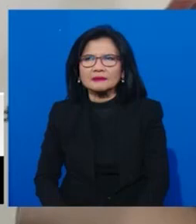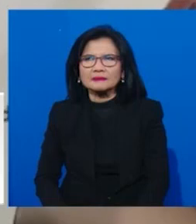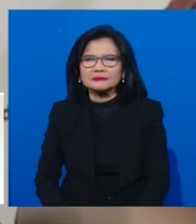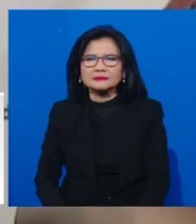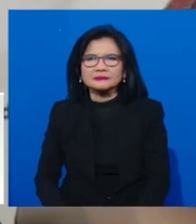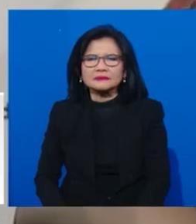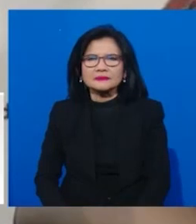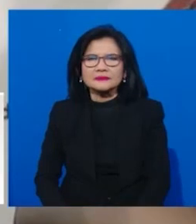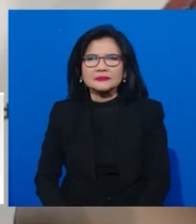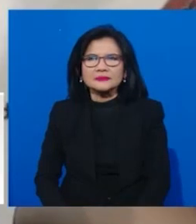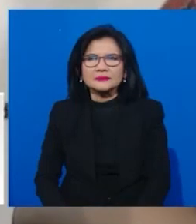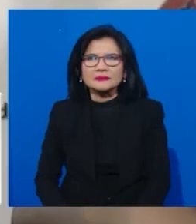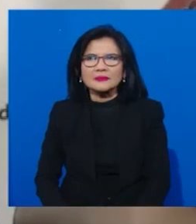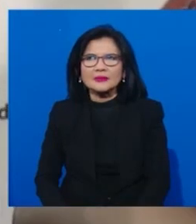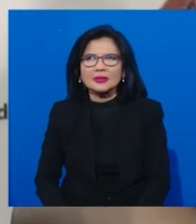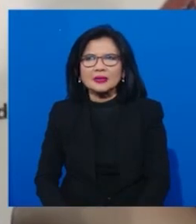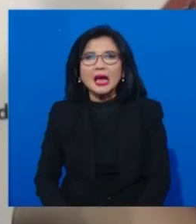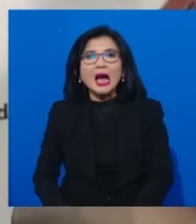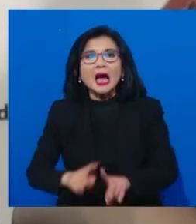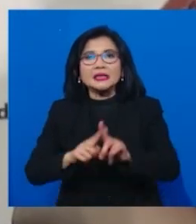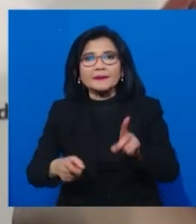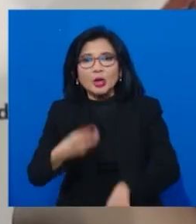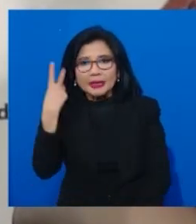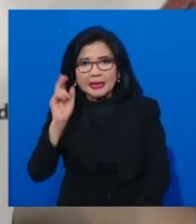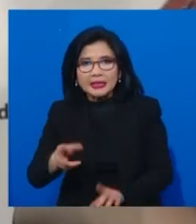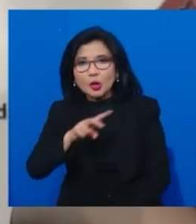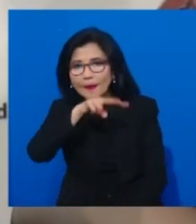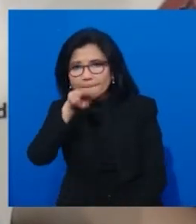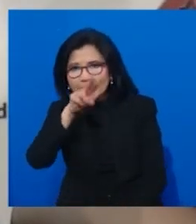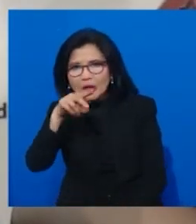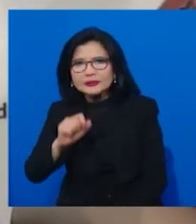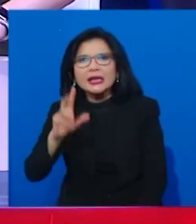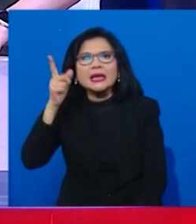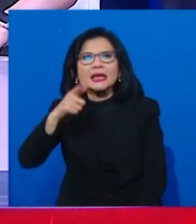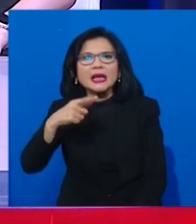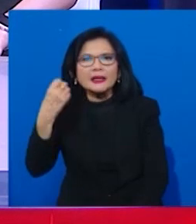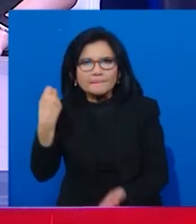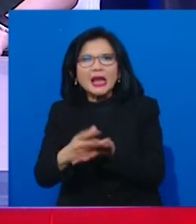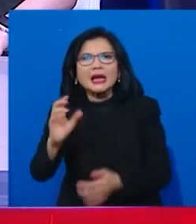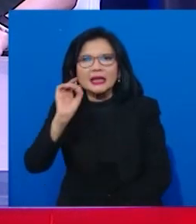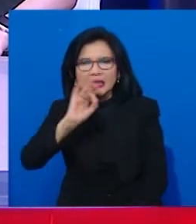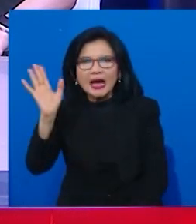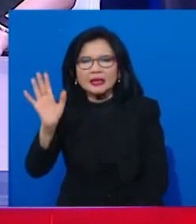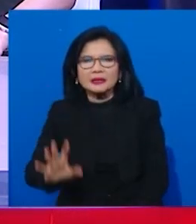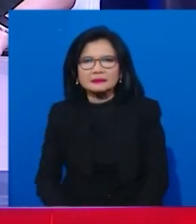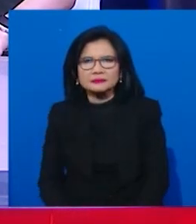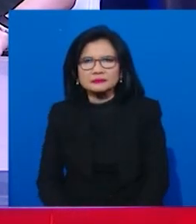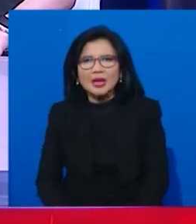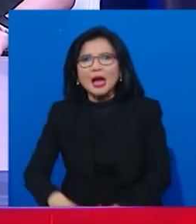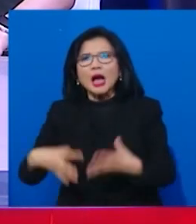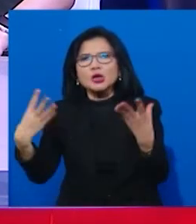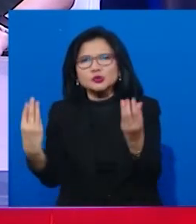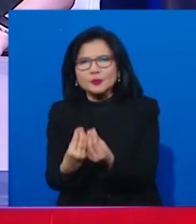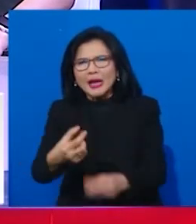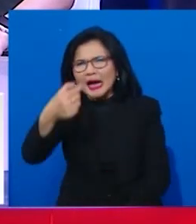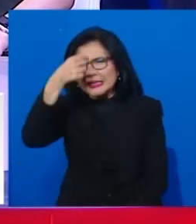PM 2,5 ini. Tapi kalau kami dalam pengawasan menemukan pelanggaran lain, tentu kan kami lakukan. Sementara itu, jumlah penderita